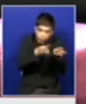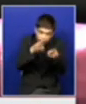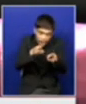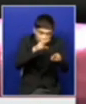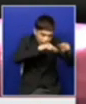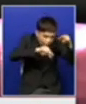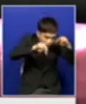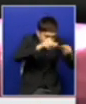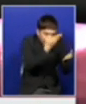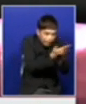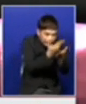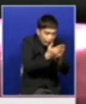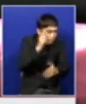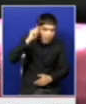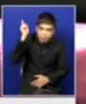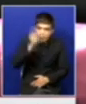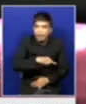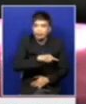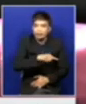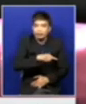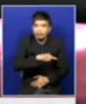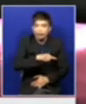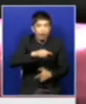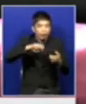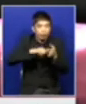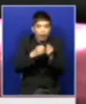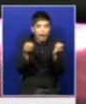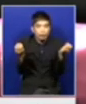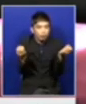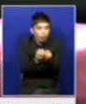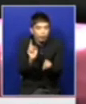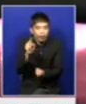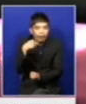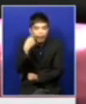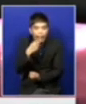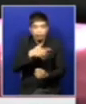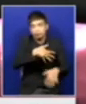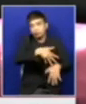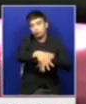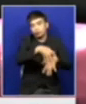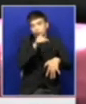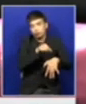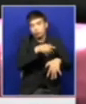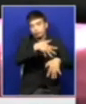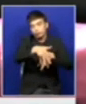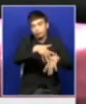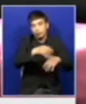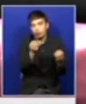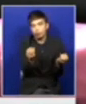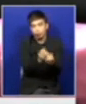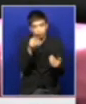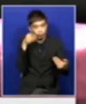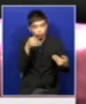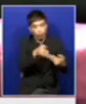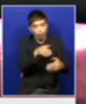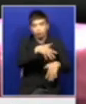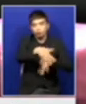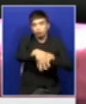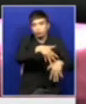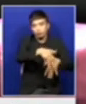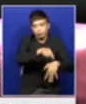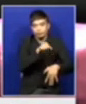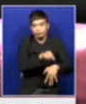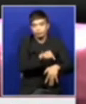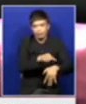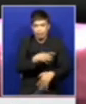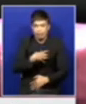อยู่กับพี่น้องประชาชนที่ต้องถูกขูดรีดภาษีอย่างหนักเพื่อหาเงินมาให้รัฐบาลดิฉันจึงขอให้รัฐบาลกู้เ